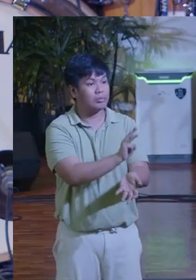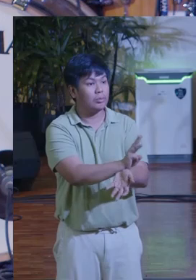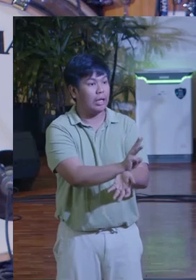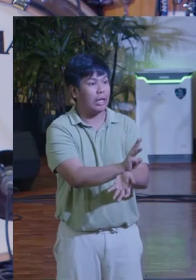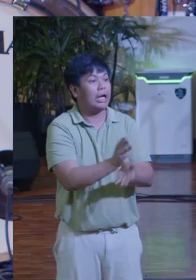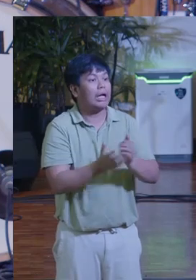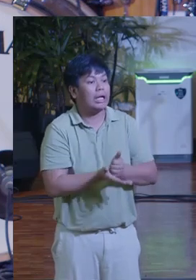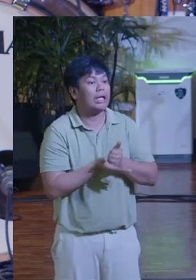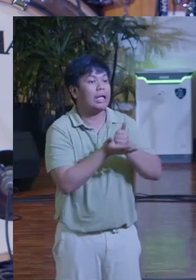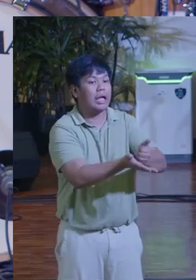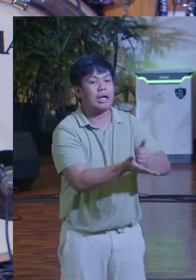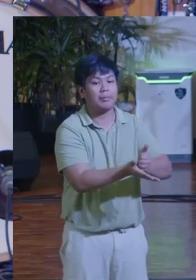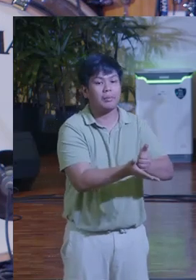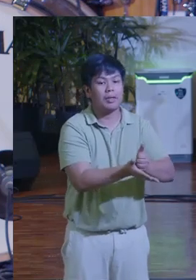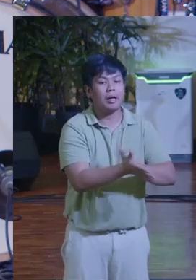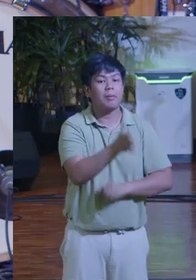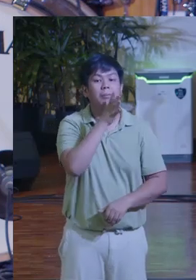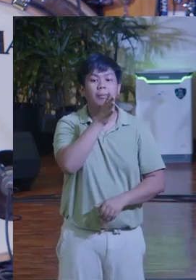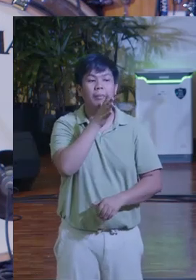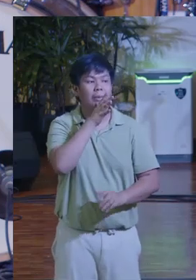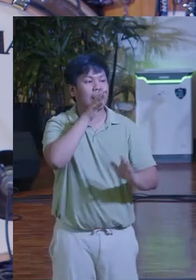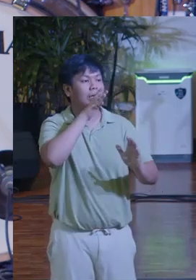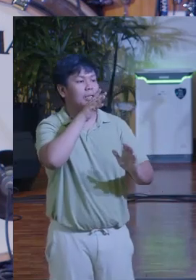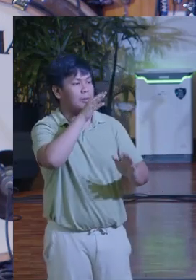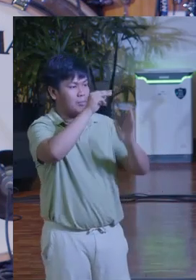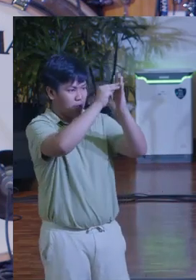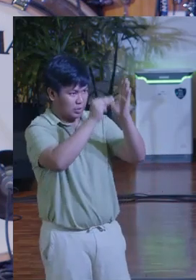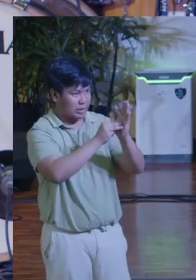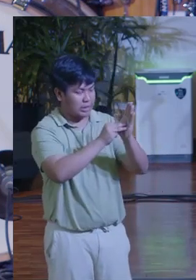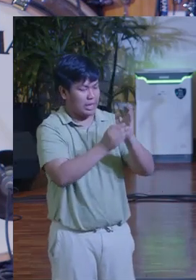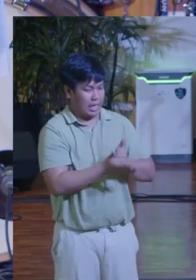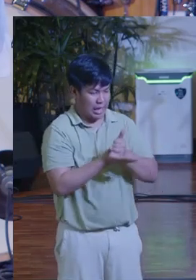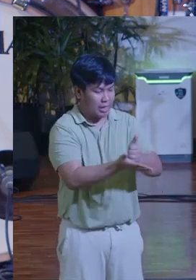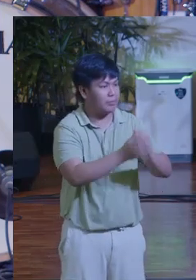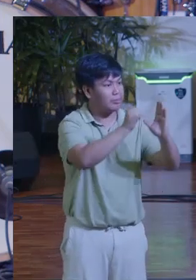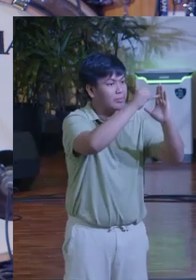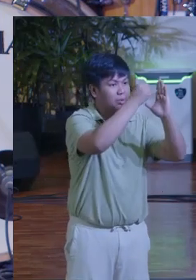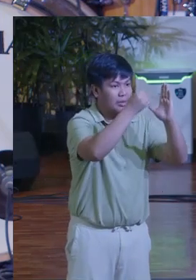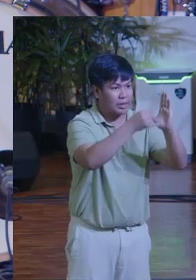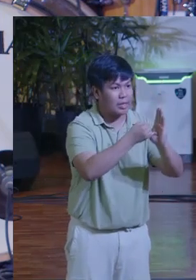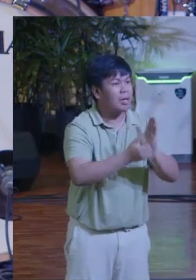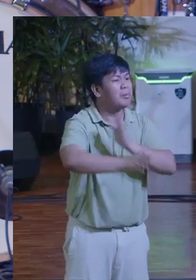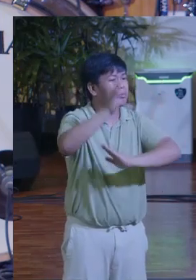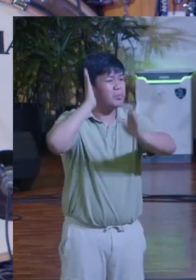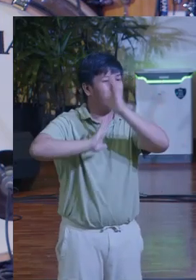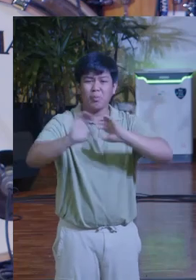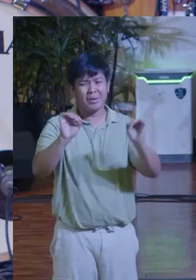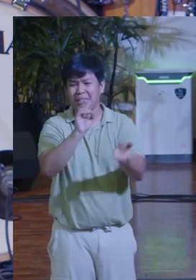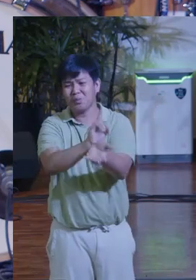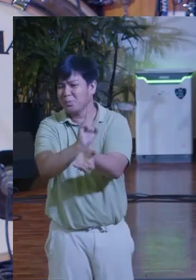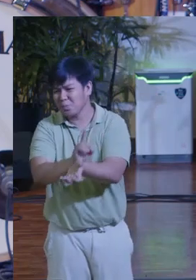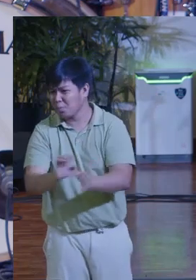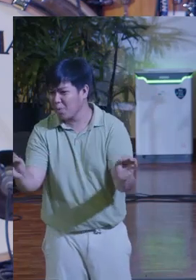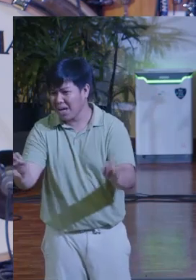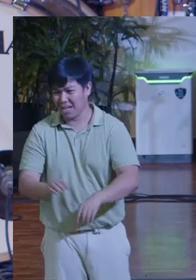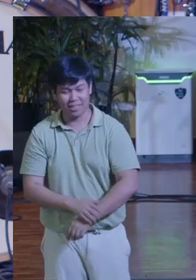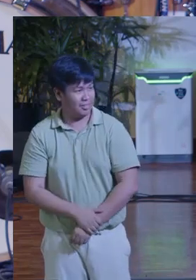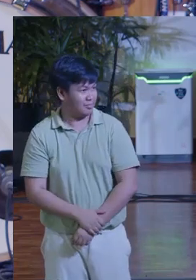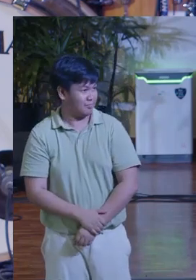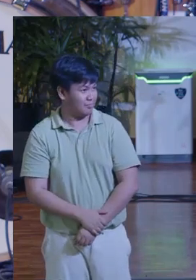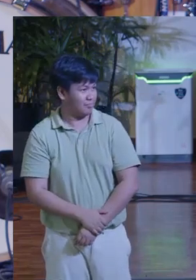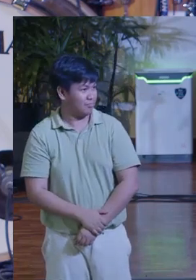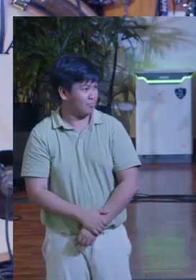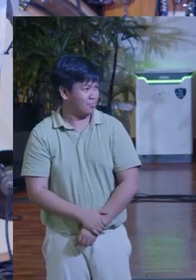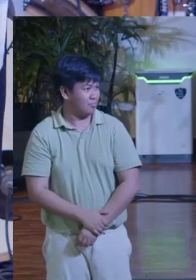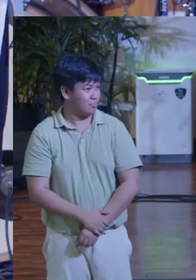sa ina ni Moses sa kanyang panganganak. Kasi wala naman nung OBGYN. No,